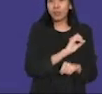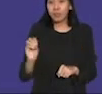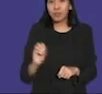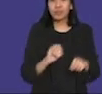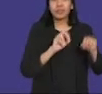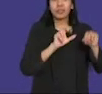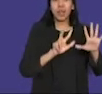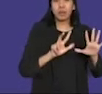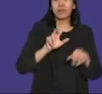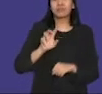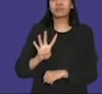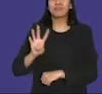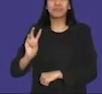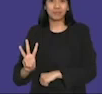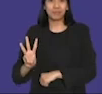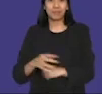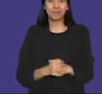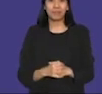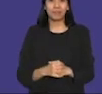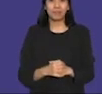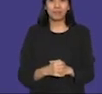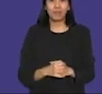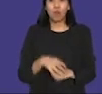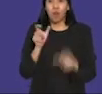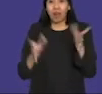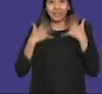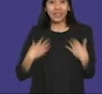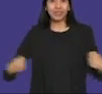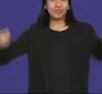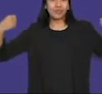10843 orang sementara yang sembuh